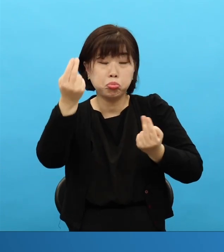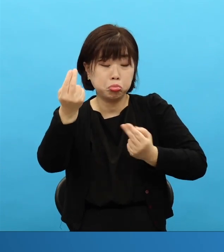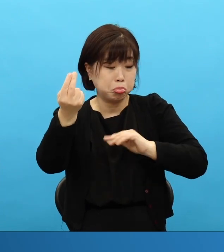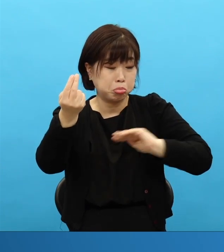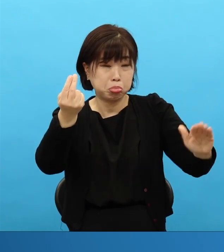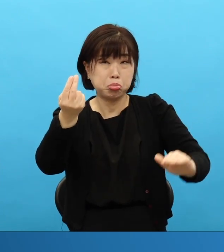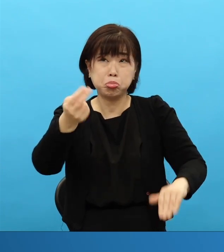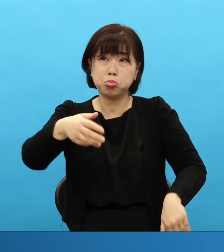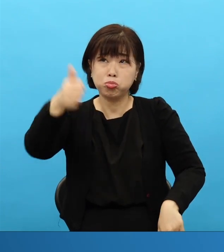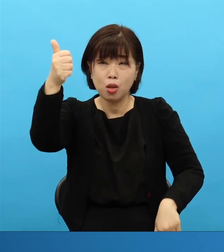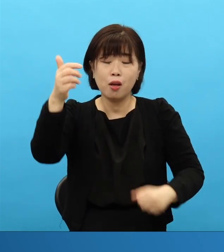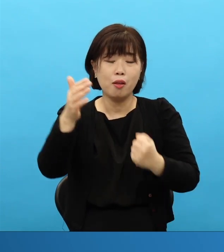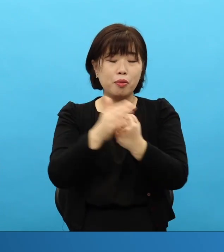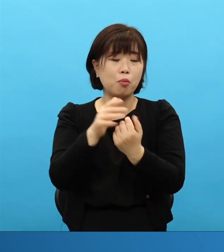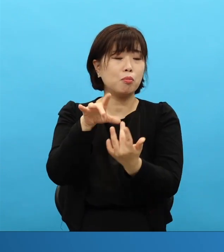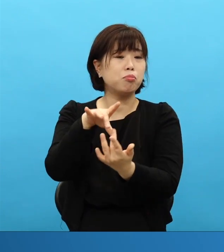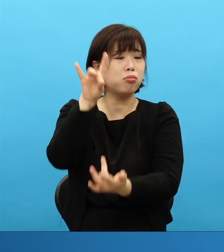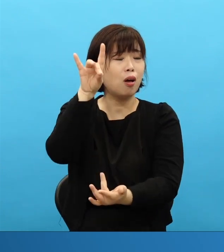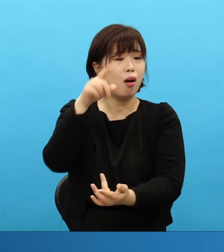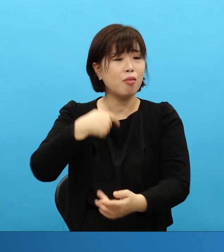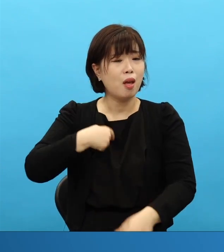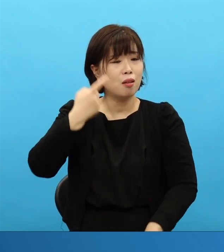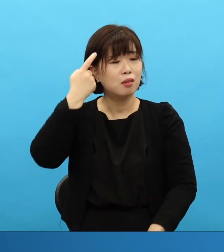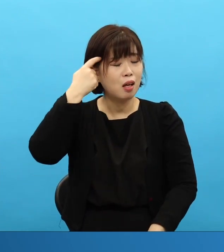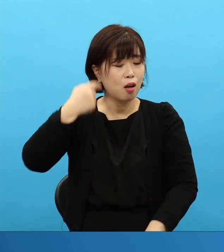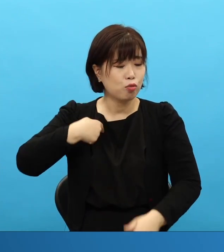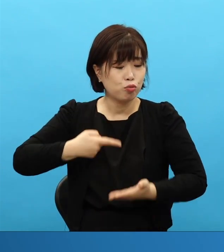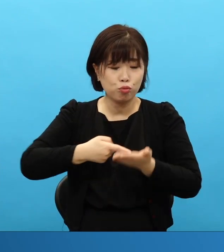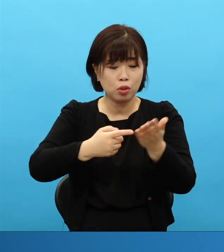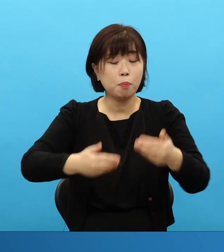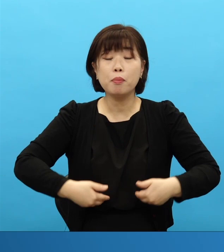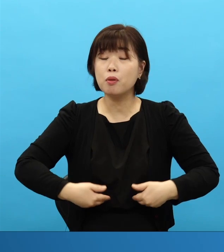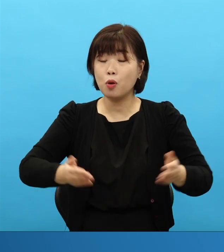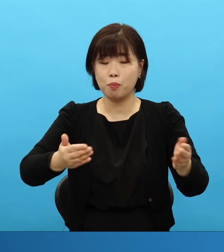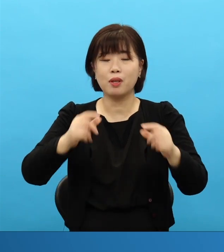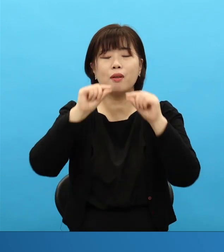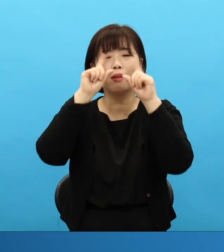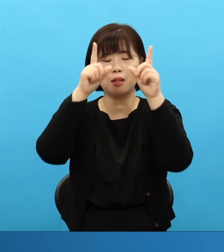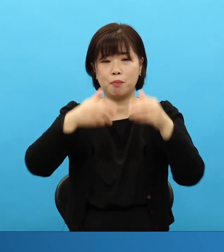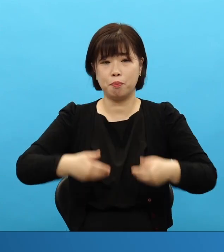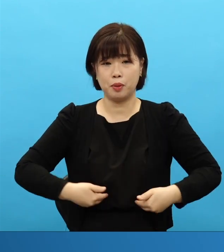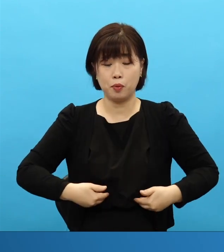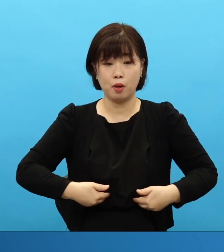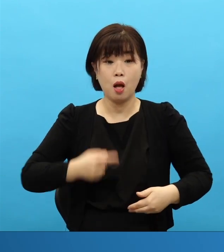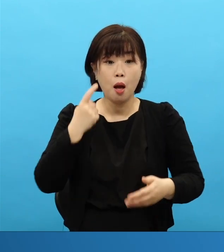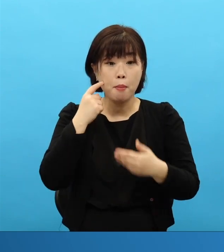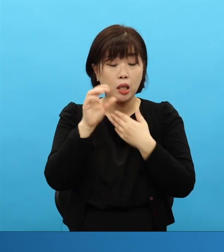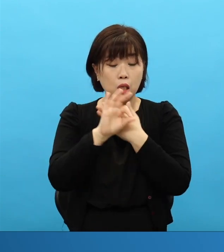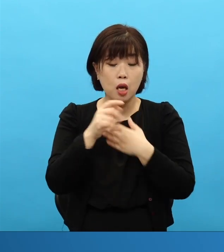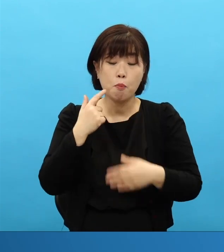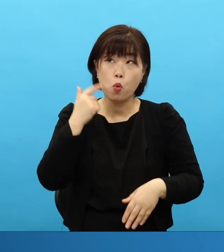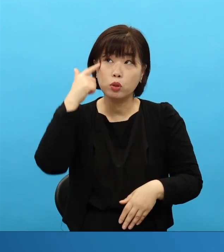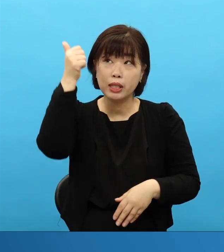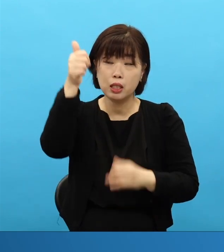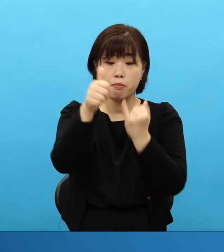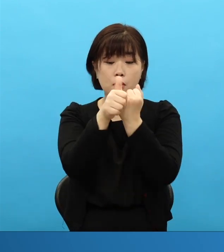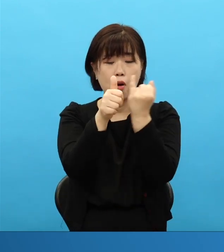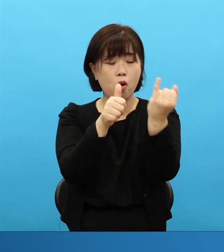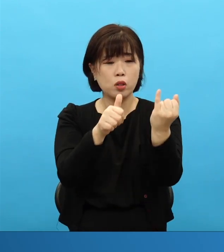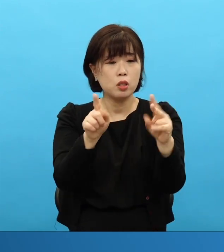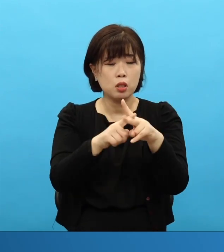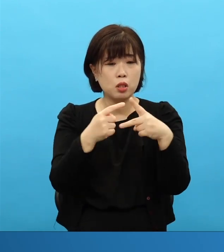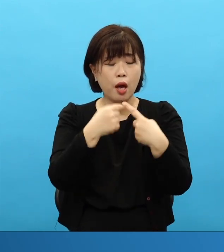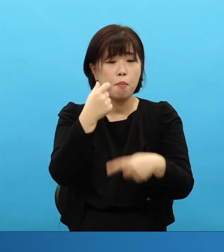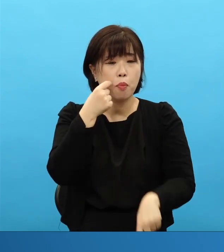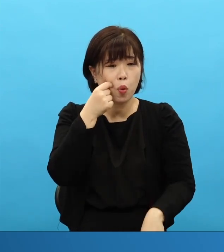God? 그 혹시 목사님들, 사모님들 이 말 못 알아들으면요 계속 고생합니다. Pastors and 고생을 왜 their wives. 합니까? If you don't understand this, you'll